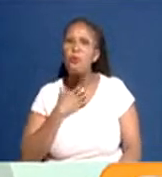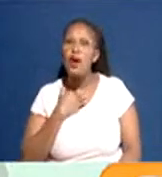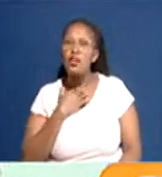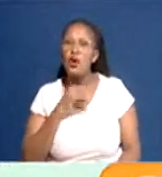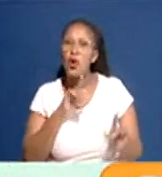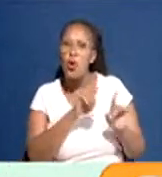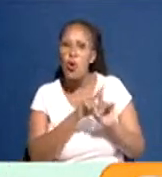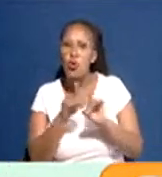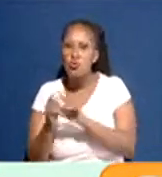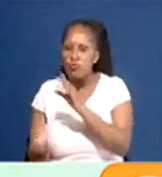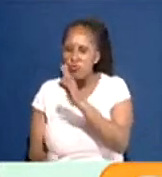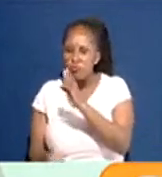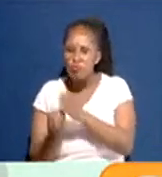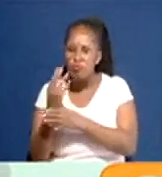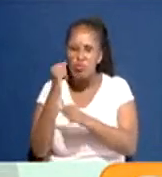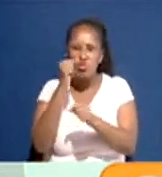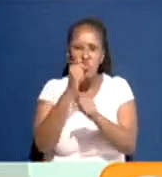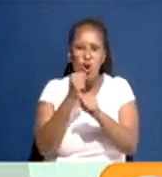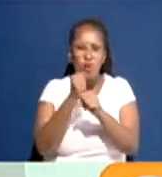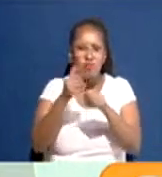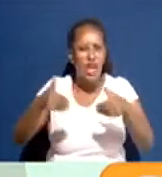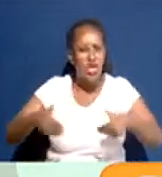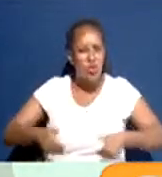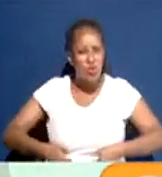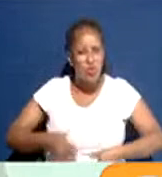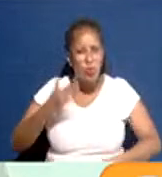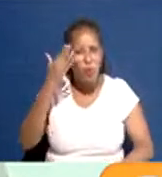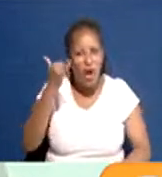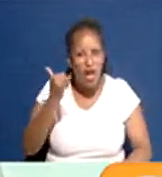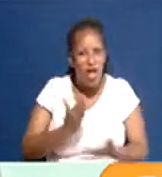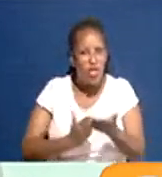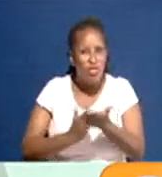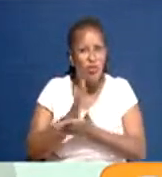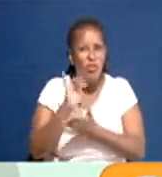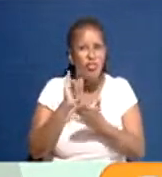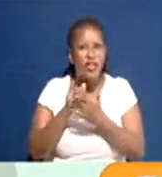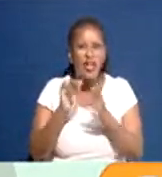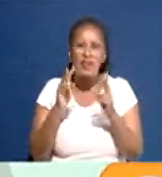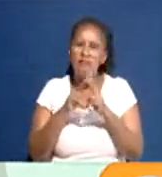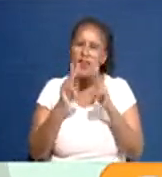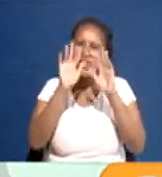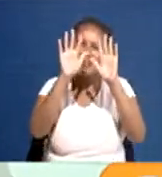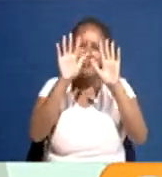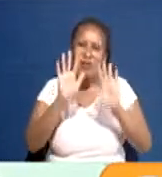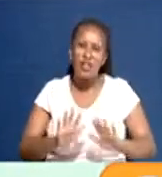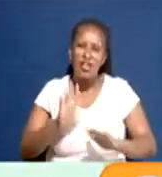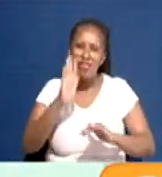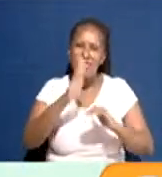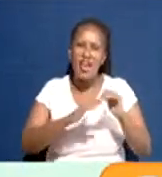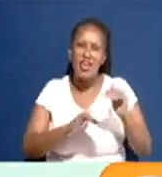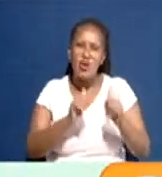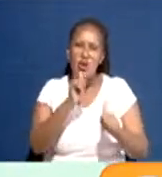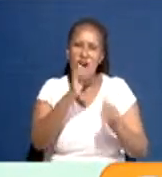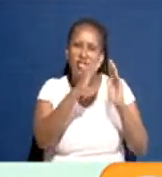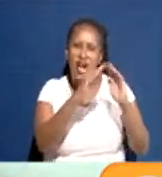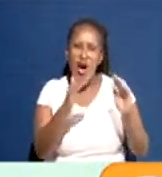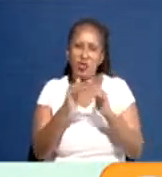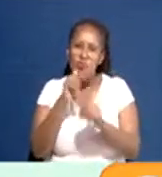pia ajira ya hawa vijana, kwa sababu na hiyo ndio muhimu hata kuliko ile nyumba tunajenga. Kwa